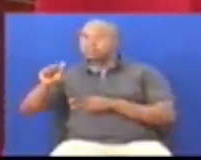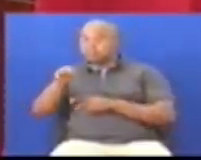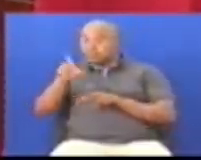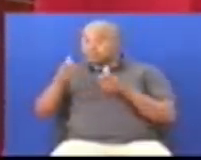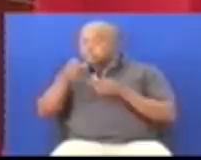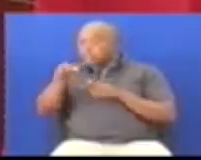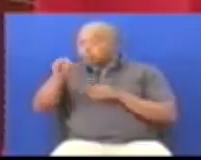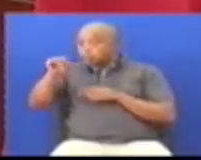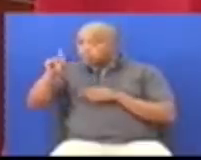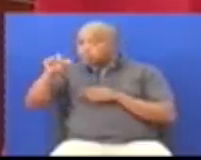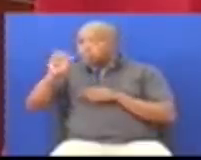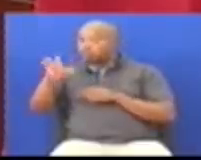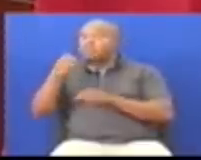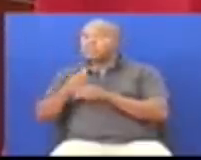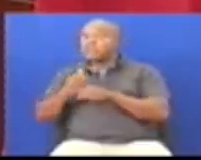database.